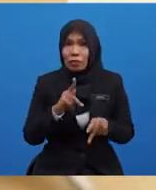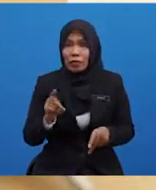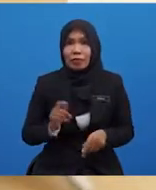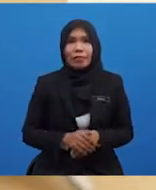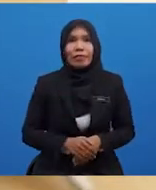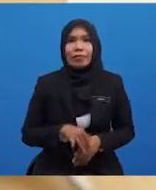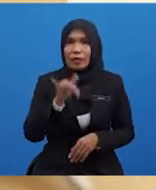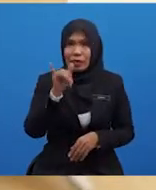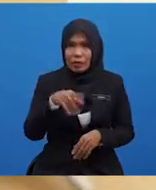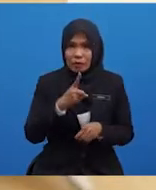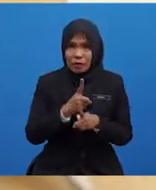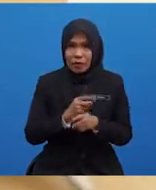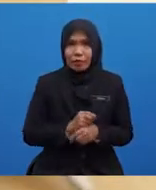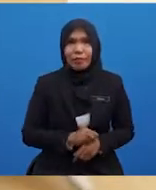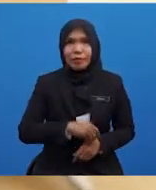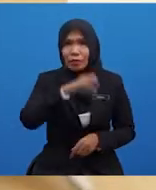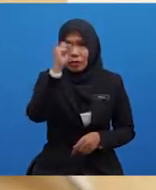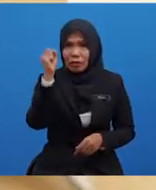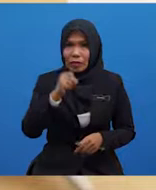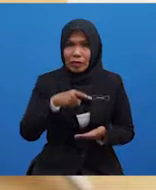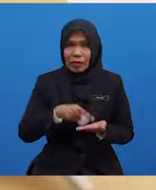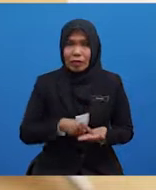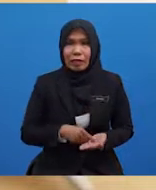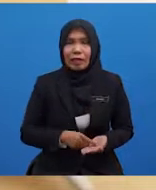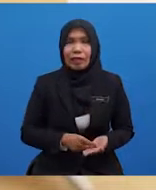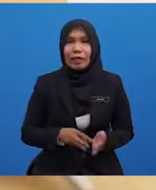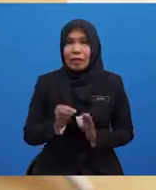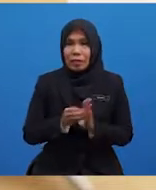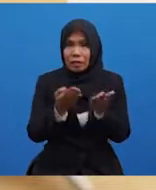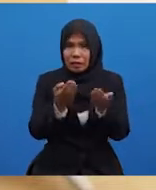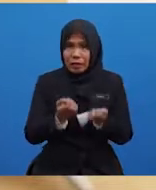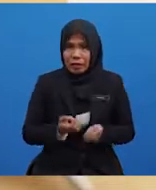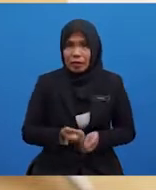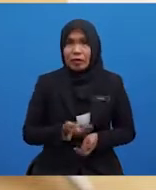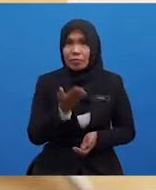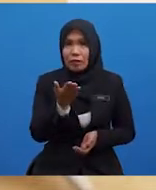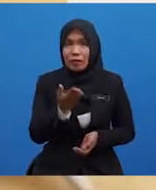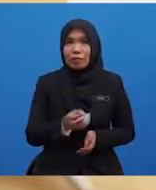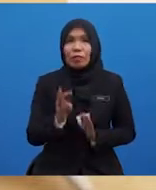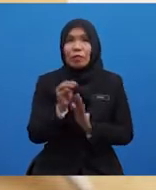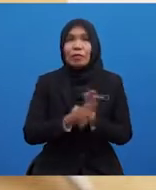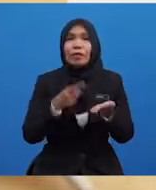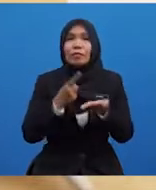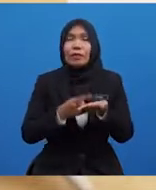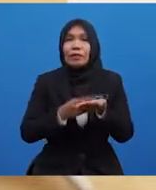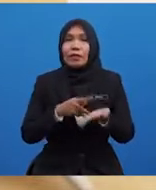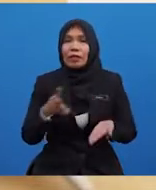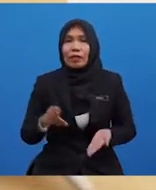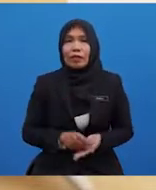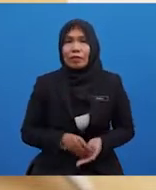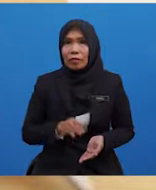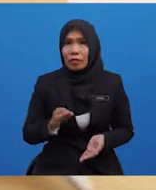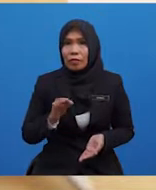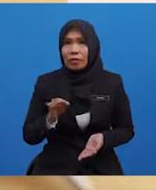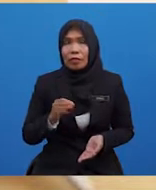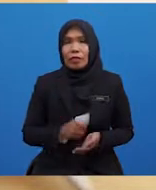Ya, betul. Soalan ini meminta kamu membincangkan faktor-faktor